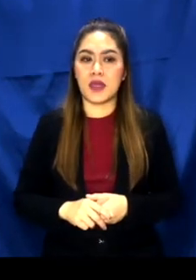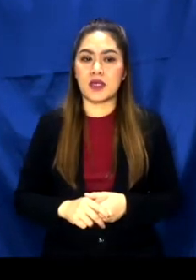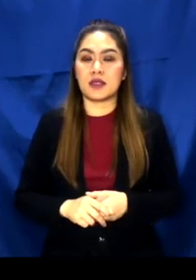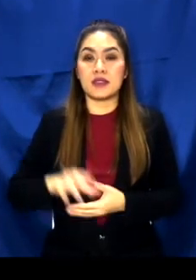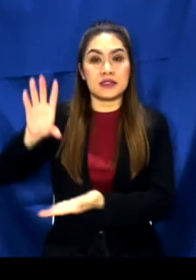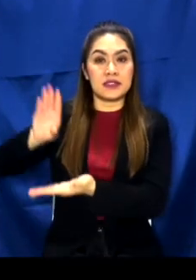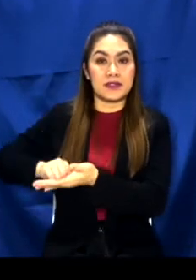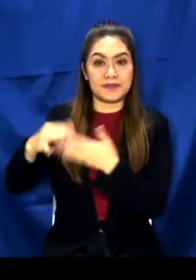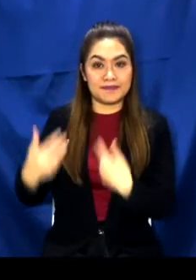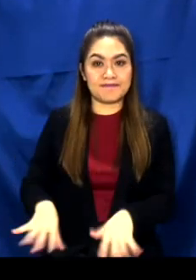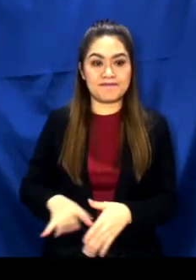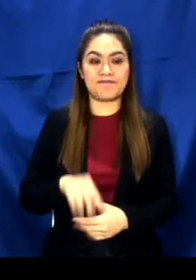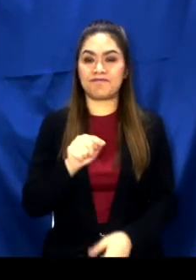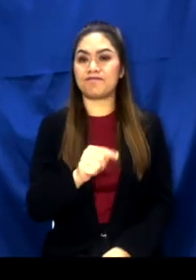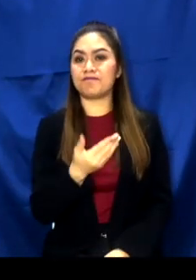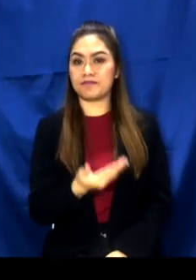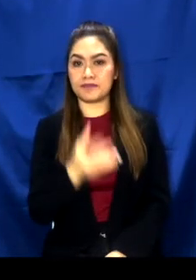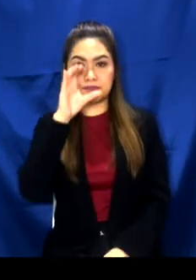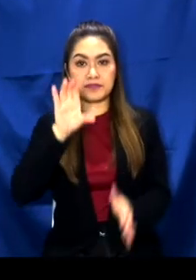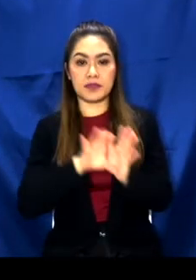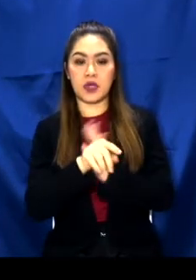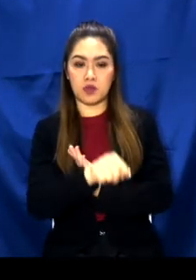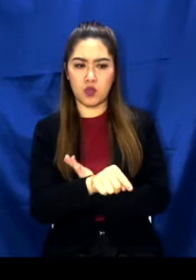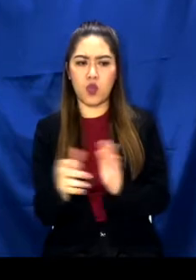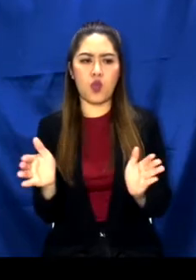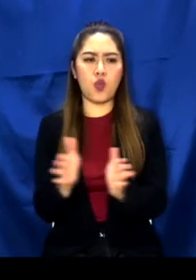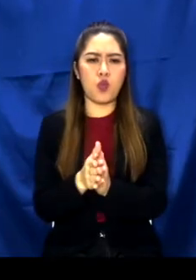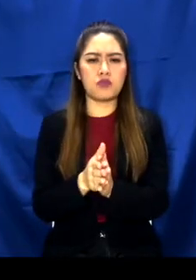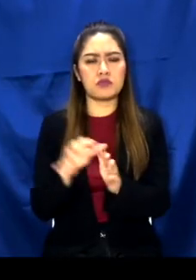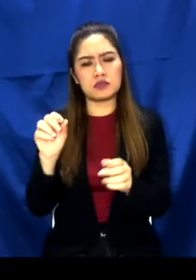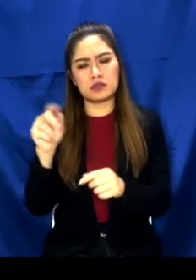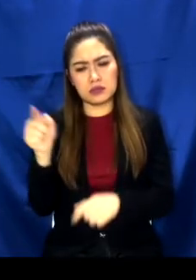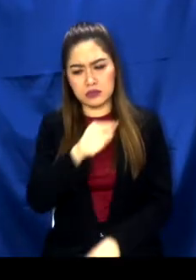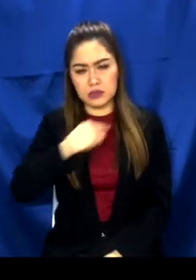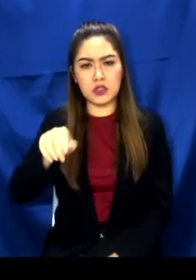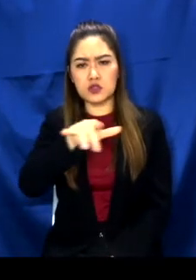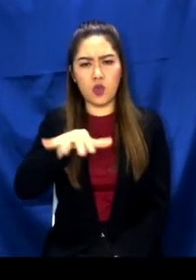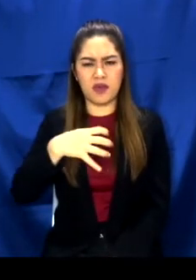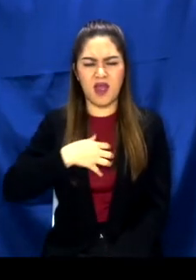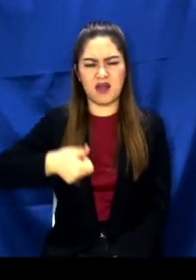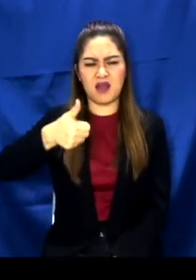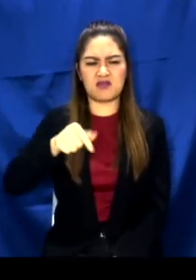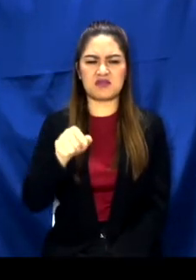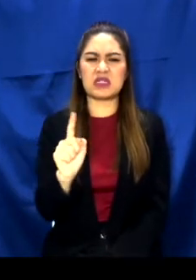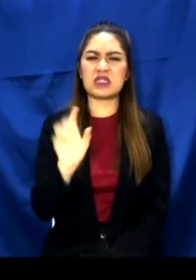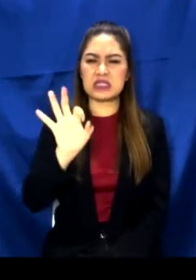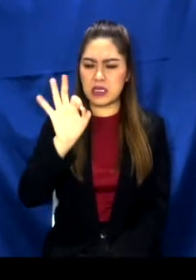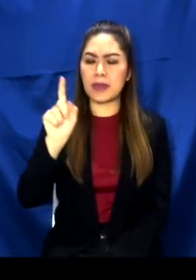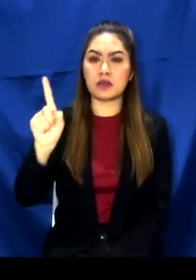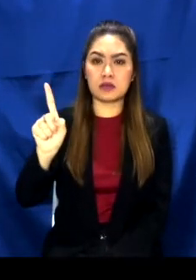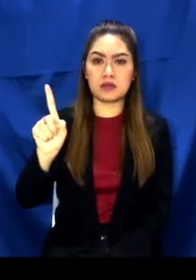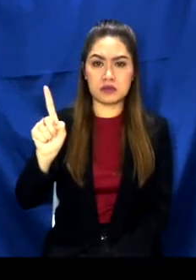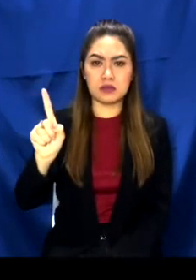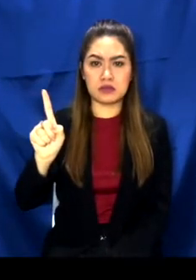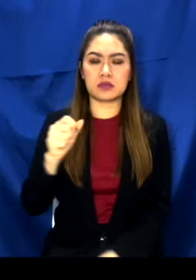พอดาวน์โหลดมาปุ๊บพอมันเป็นแบบนี้นะคะมันรวมกันมาอยู่แบบเนี้ยแล้วเราอะอยากได้แค่ชิ้นเดียวเราอยากได้แค่ชิ้นเดียวนะ